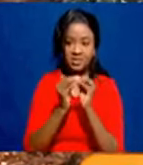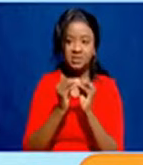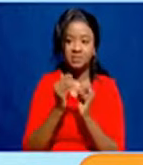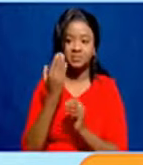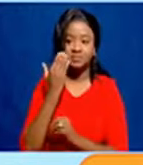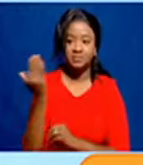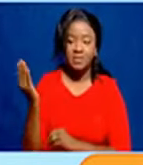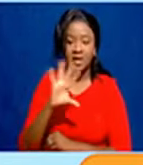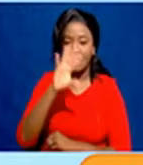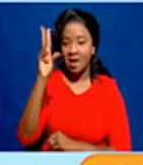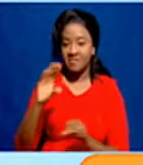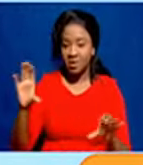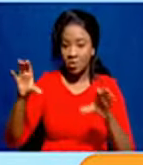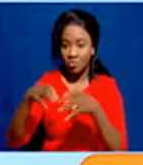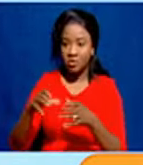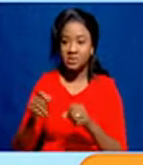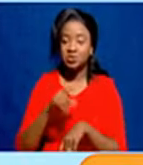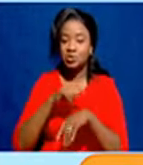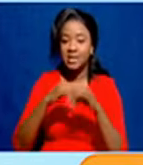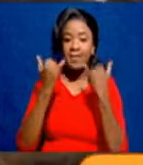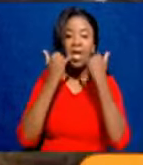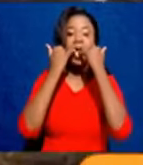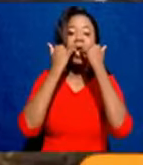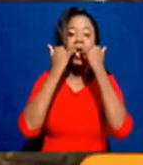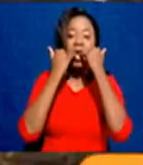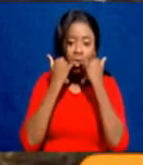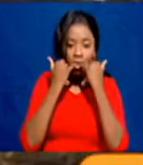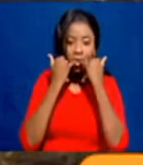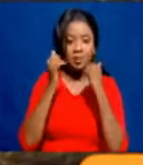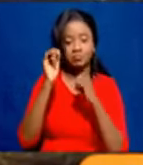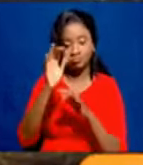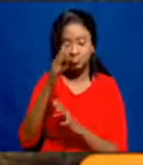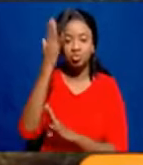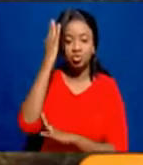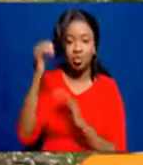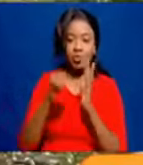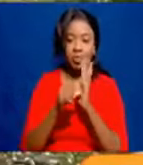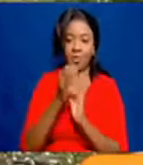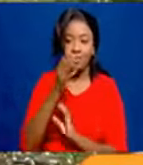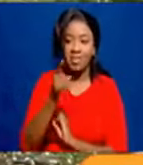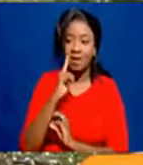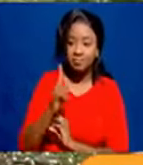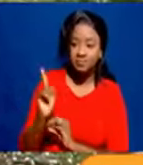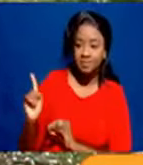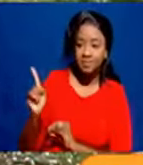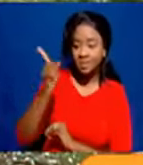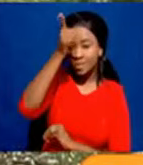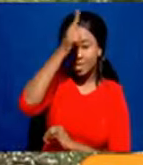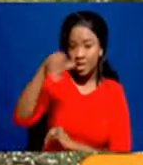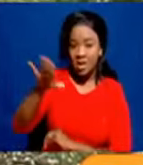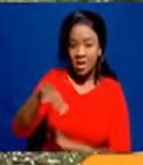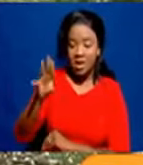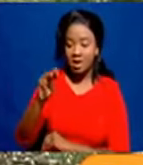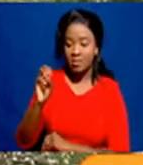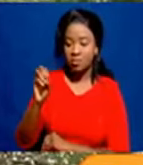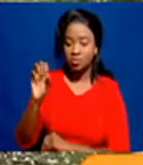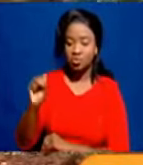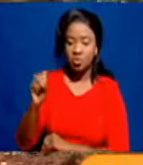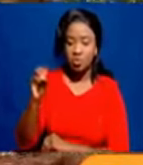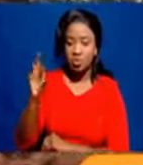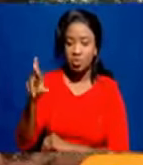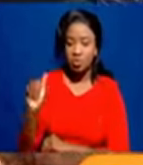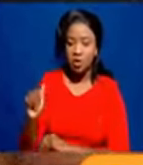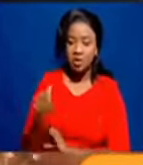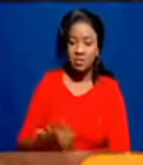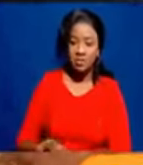Afrika. Na hapa mbiu ya mgambo ikilia jua kuna jambo. Kijiji cha Mosora, maeneo ya Bobasi, kaunti ya Kisii.